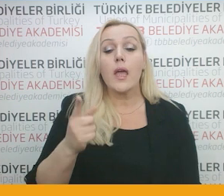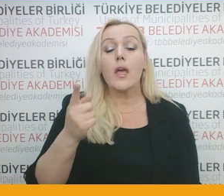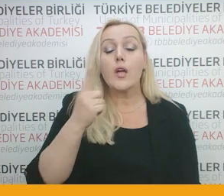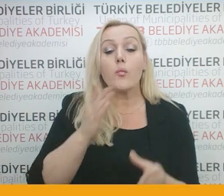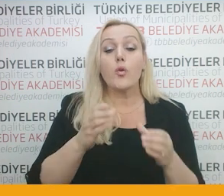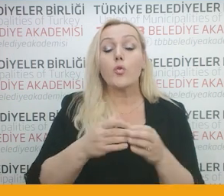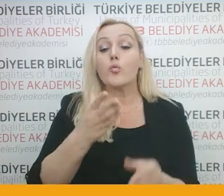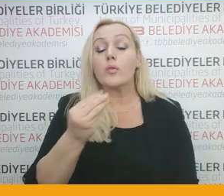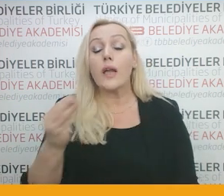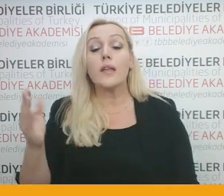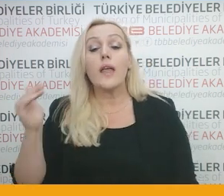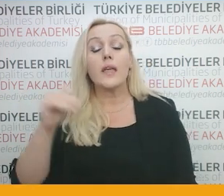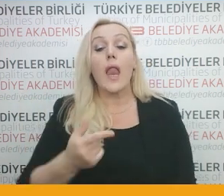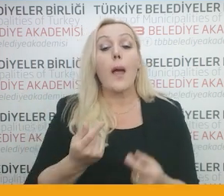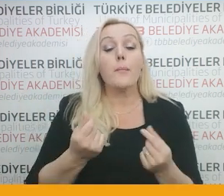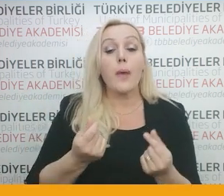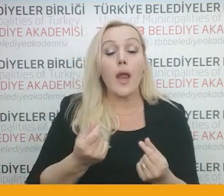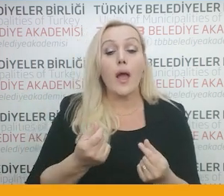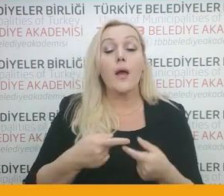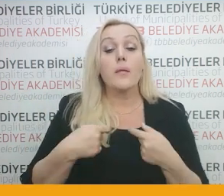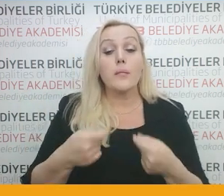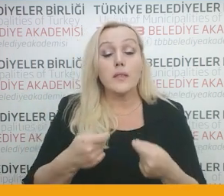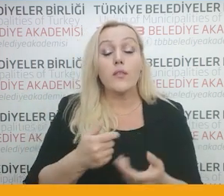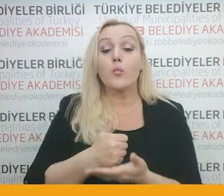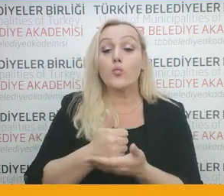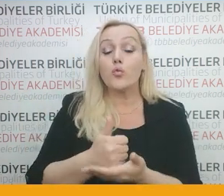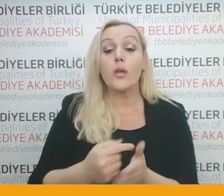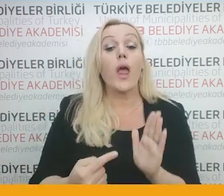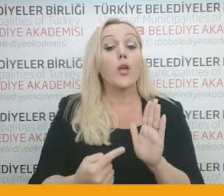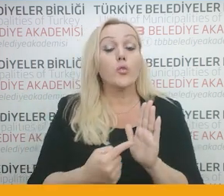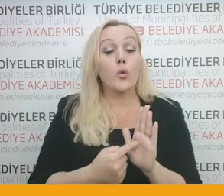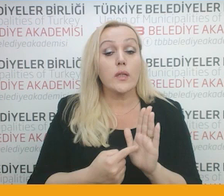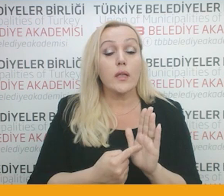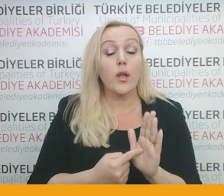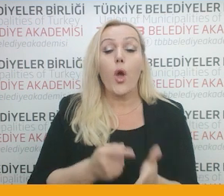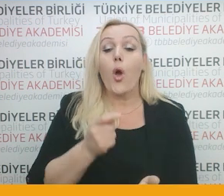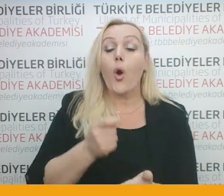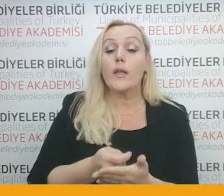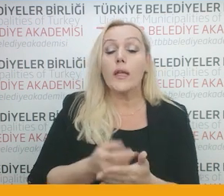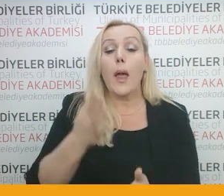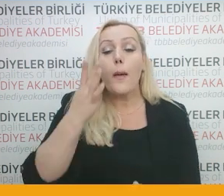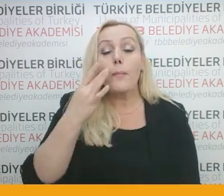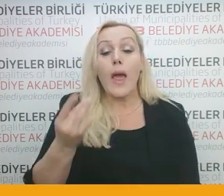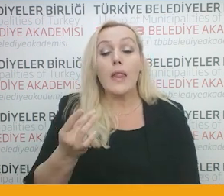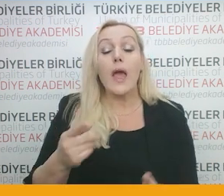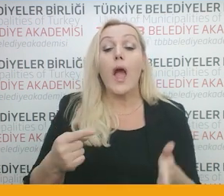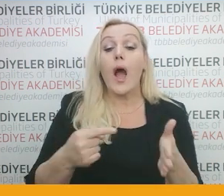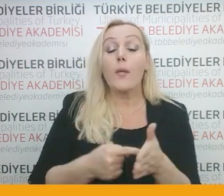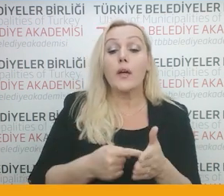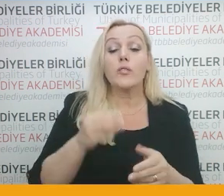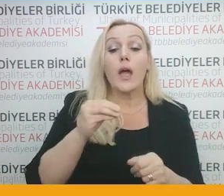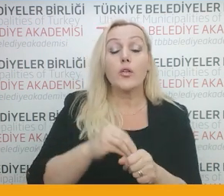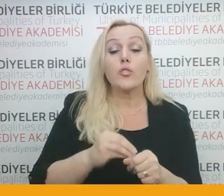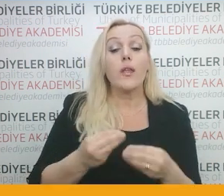tüm gelir ve tüm giderleri bütçelerinde gösterilir. Bütçelerde ödenekler belirli amaçları gerçekleştirmek üzere tahsis